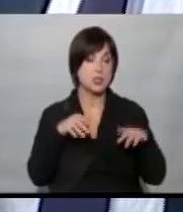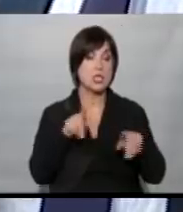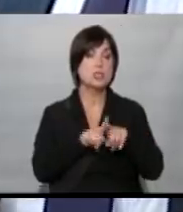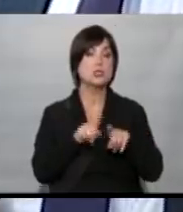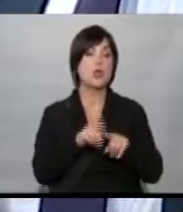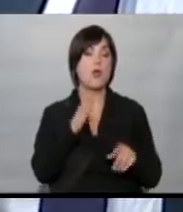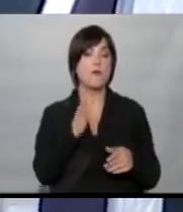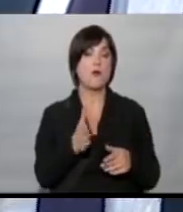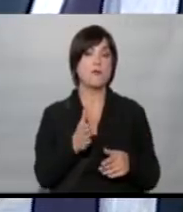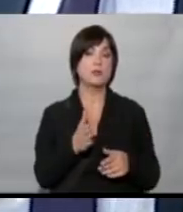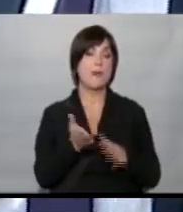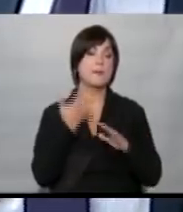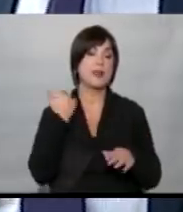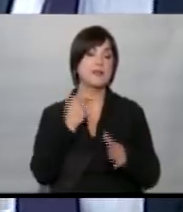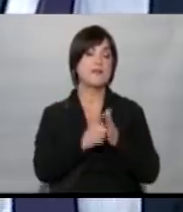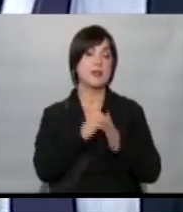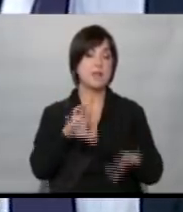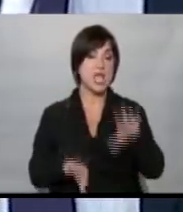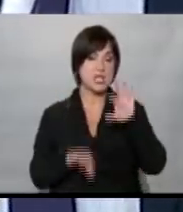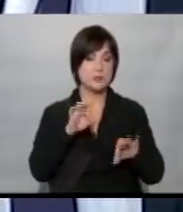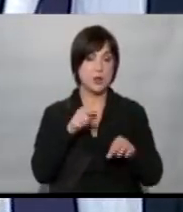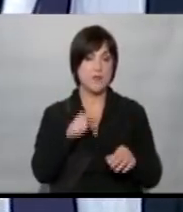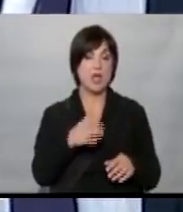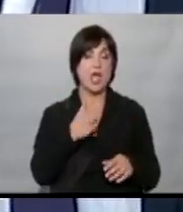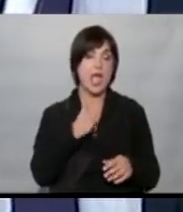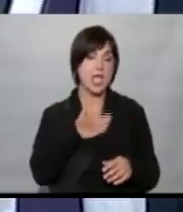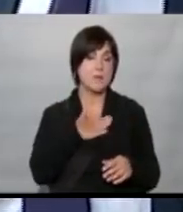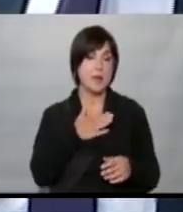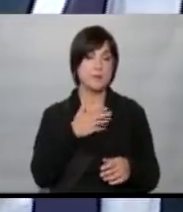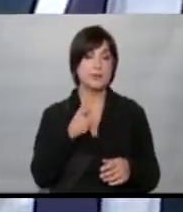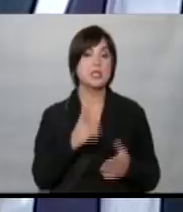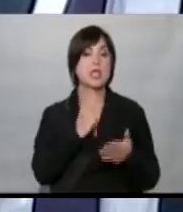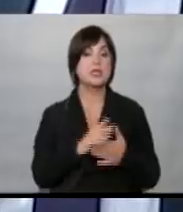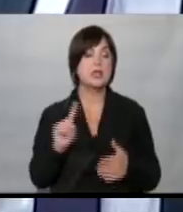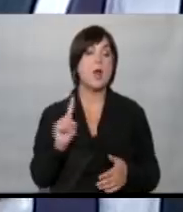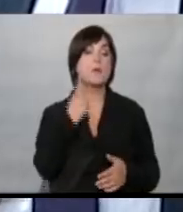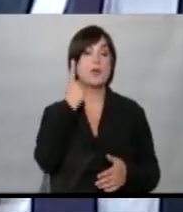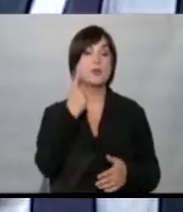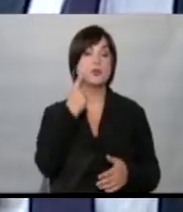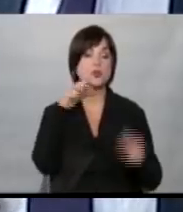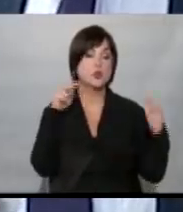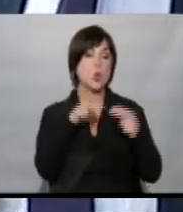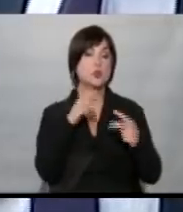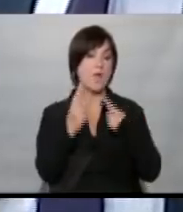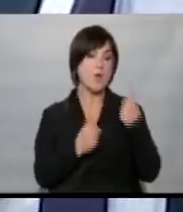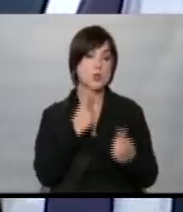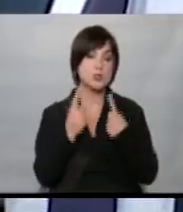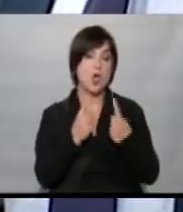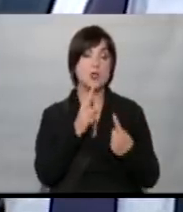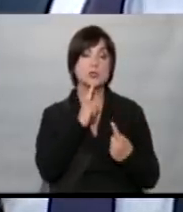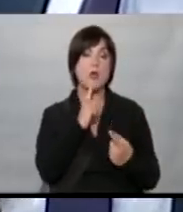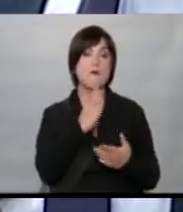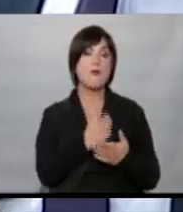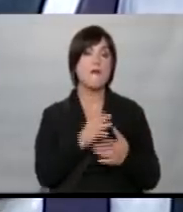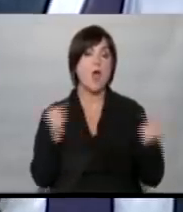и на предвремените избори, доколку такви избори ќе има. Ние ќе бидеме за прв пат соочени во ситуација во која што